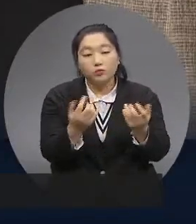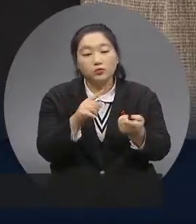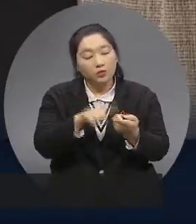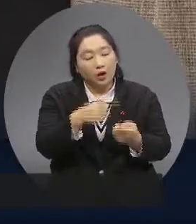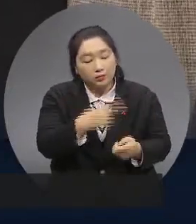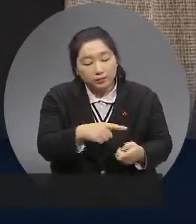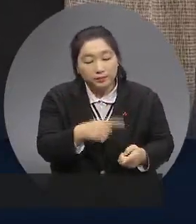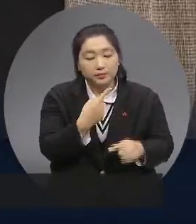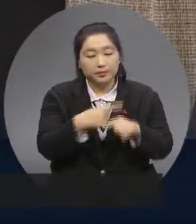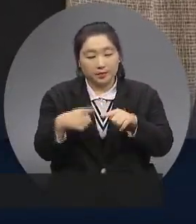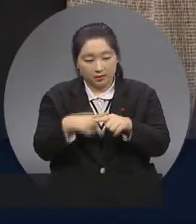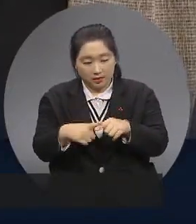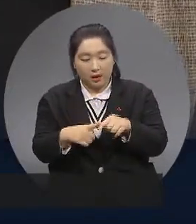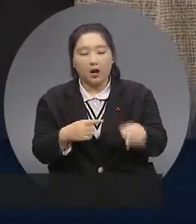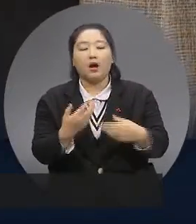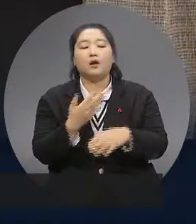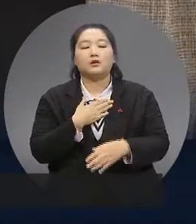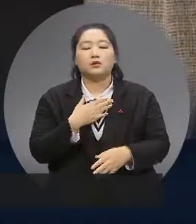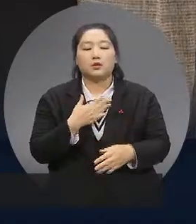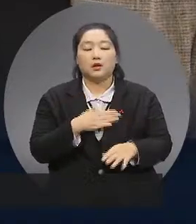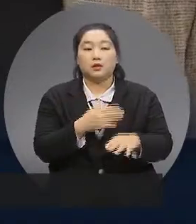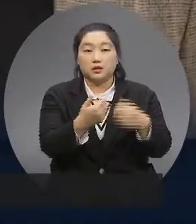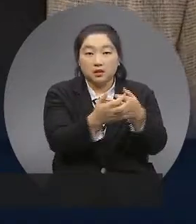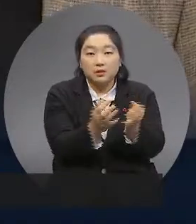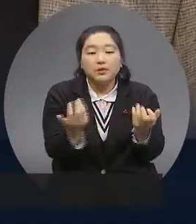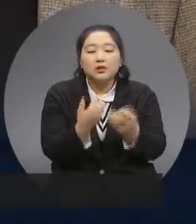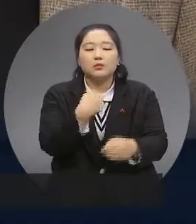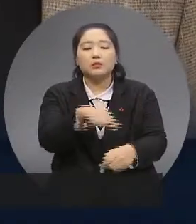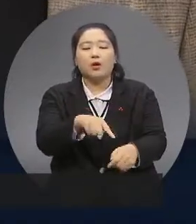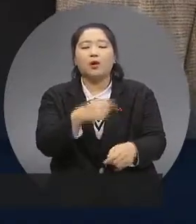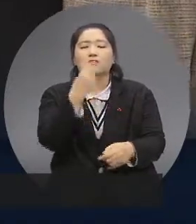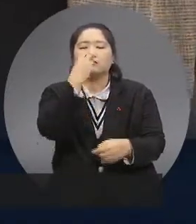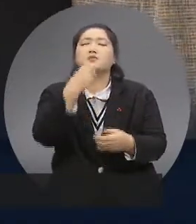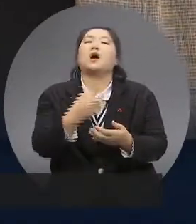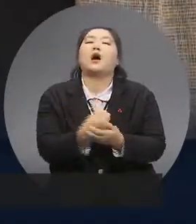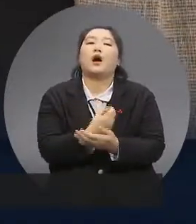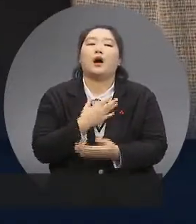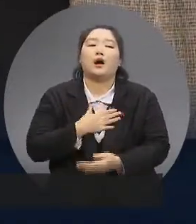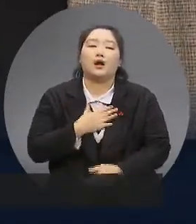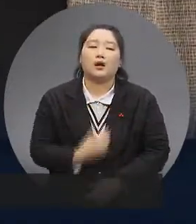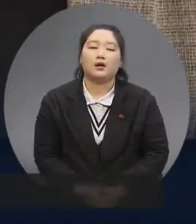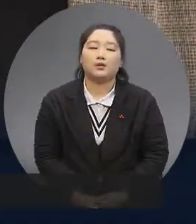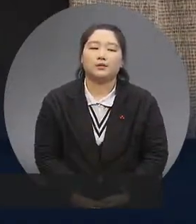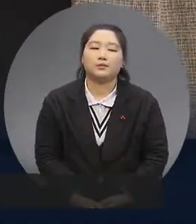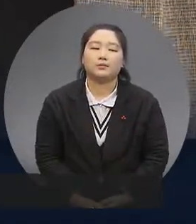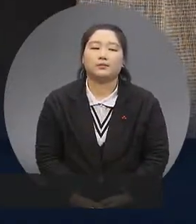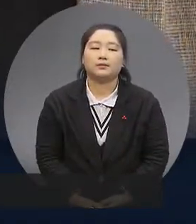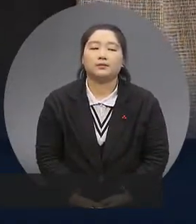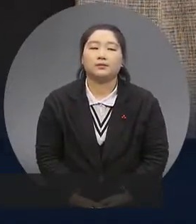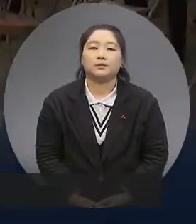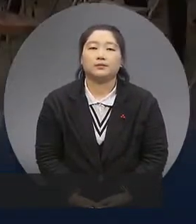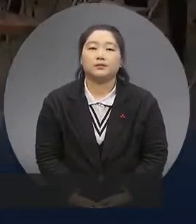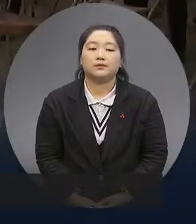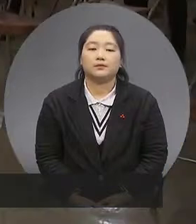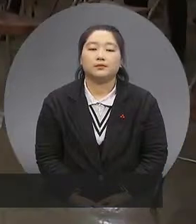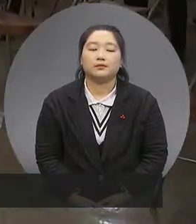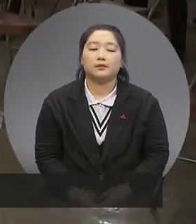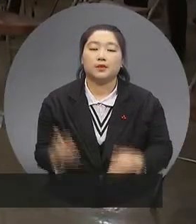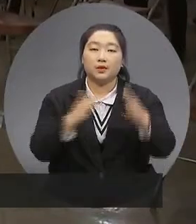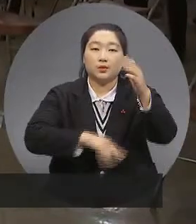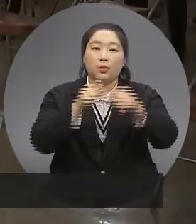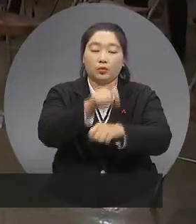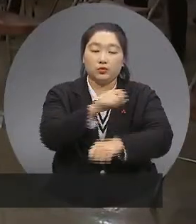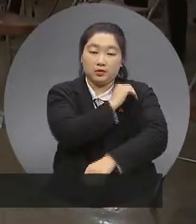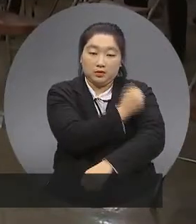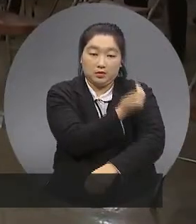업무를 듣고 평가를 하다 보니까 이제 다른 팀에서 어떤 업무를 하고 있는지도 잘 알게 됐고 공무원의